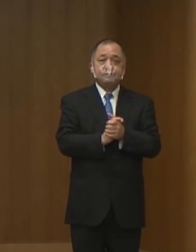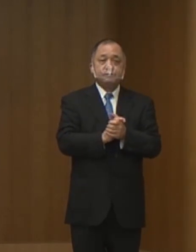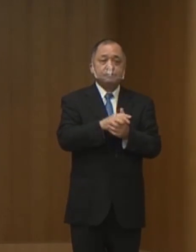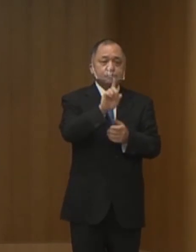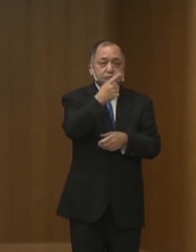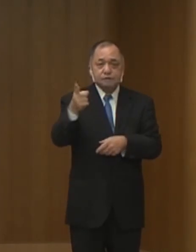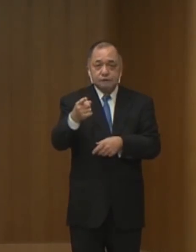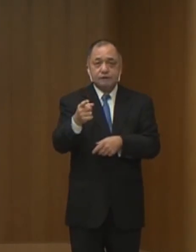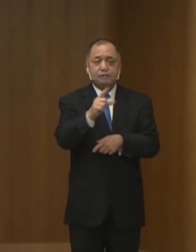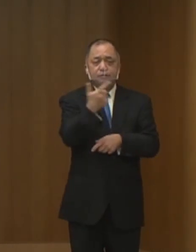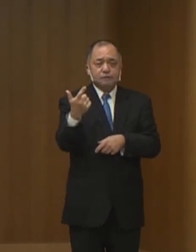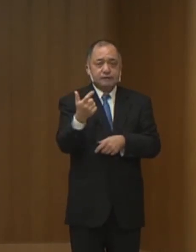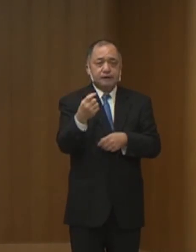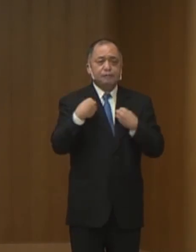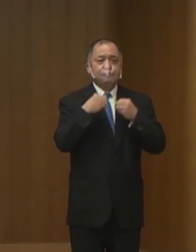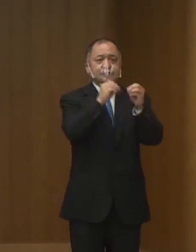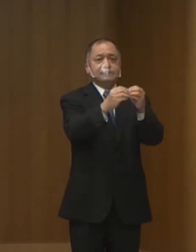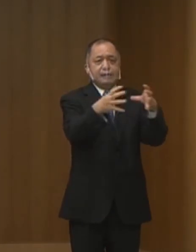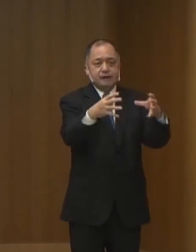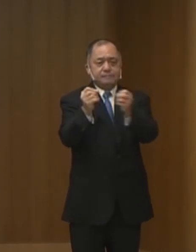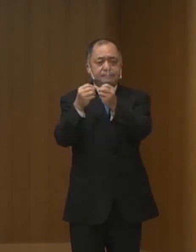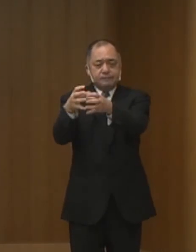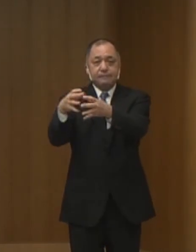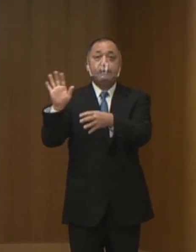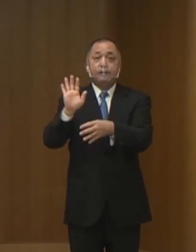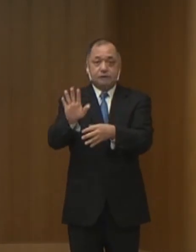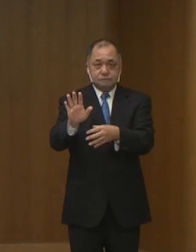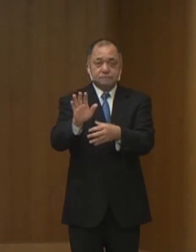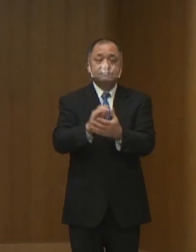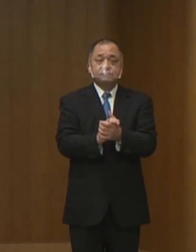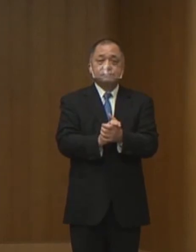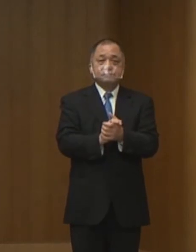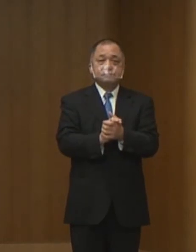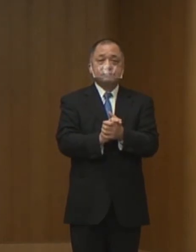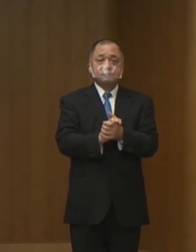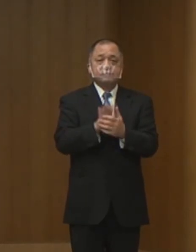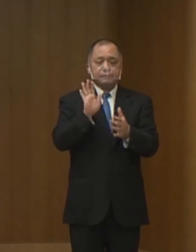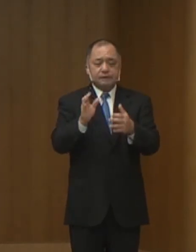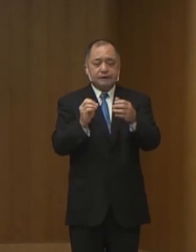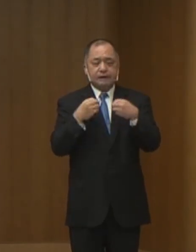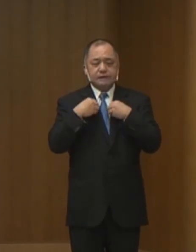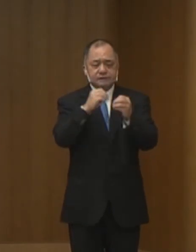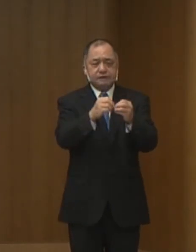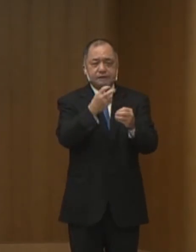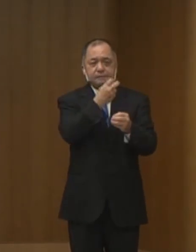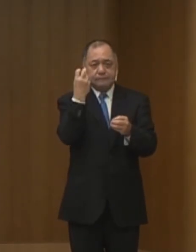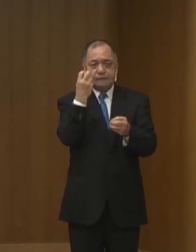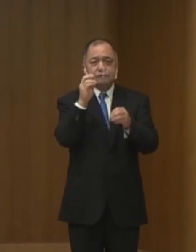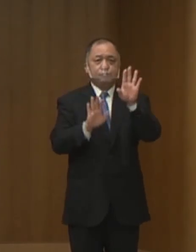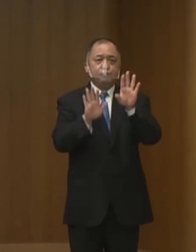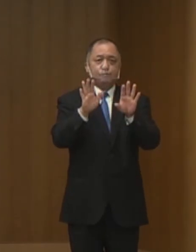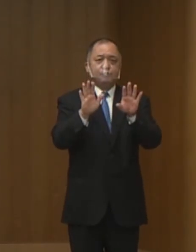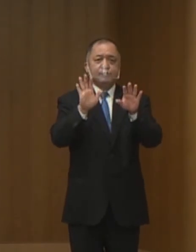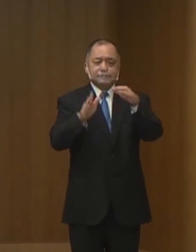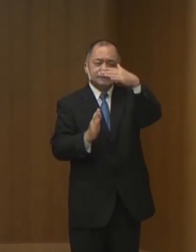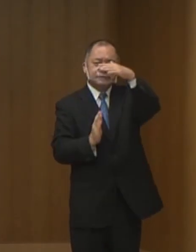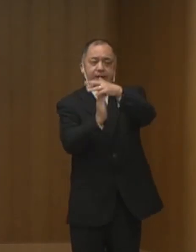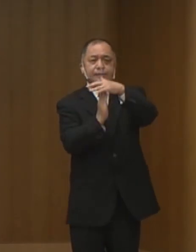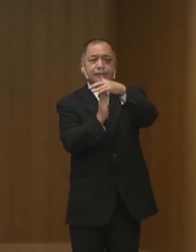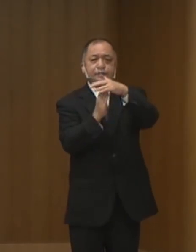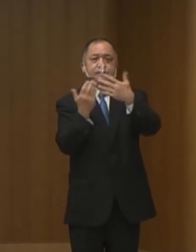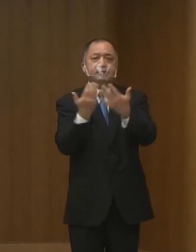ところでクラスターが起きているんですけども、施設の中で最多の、そういった意味では感染確認という状況になっているという状